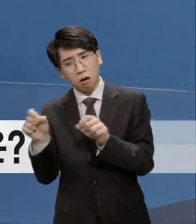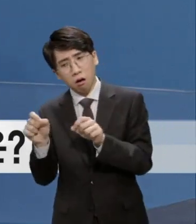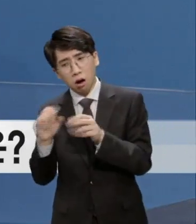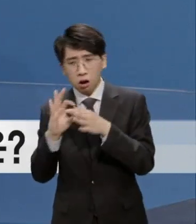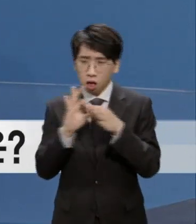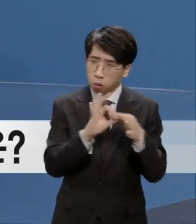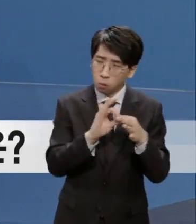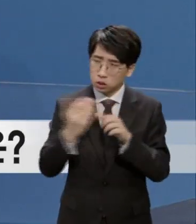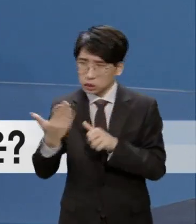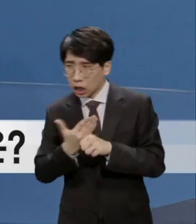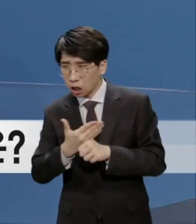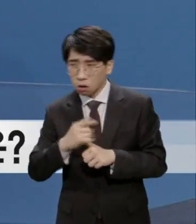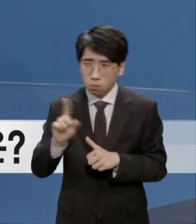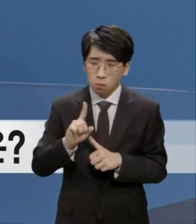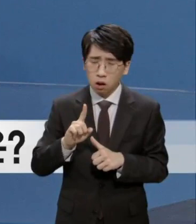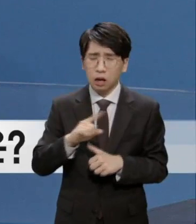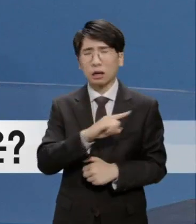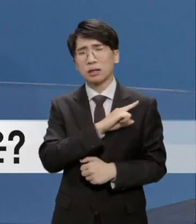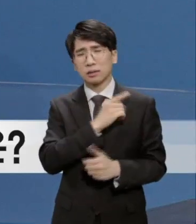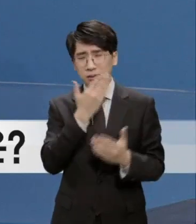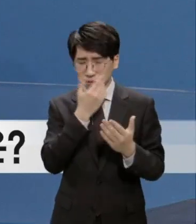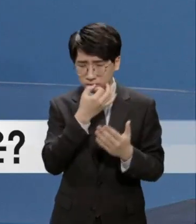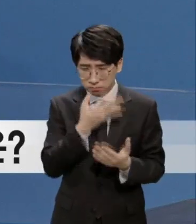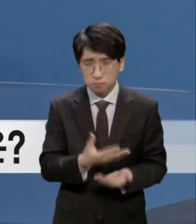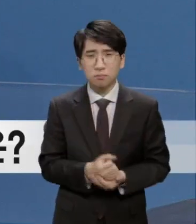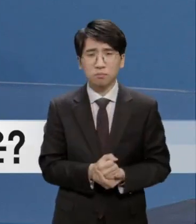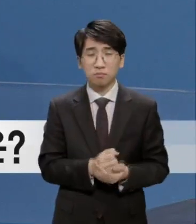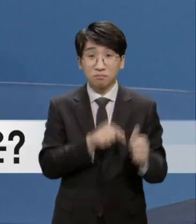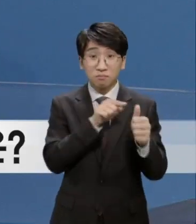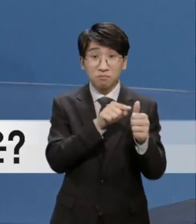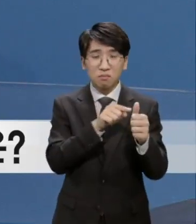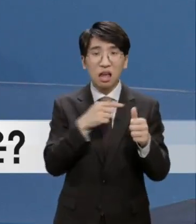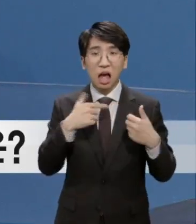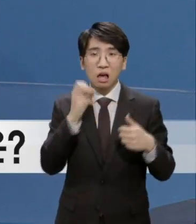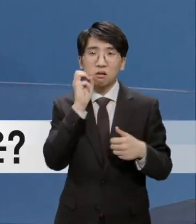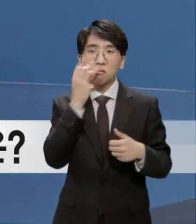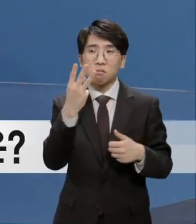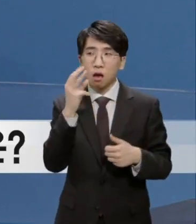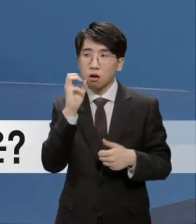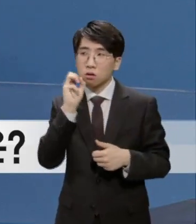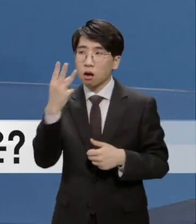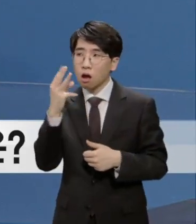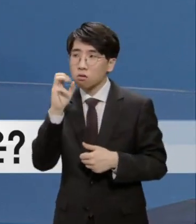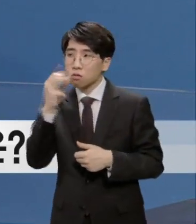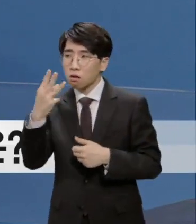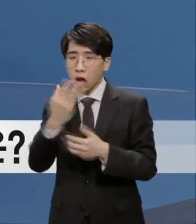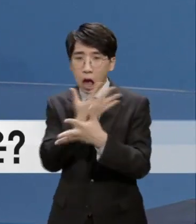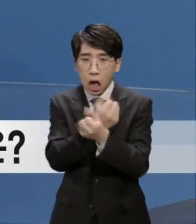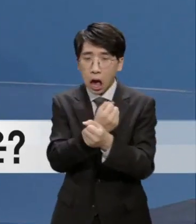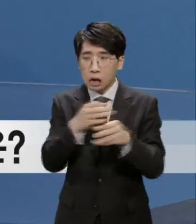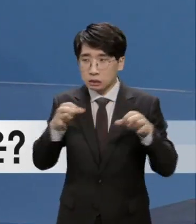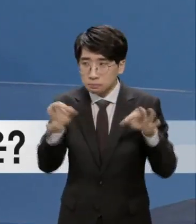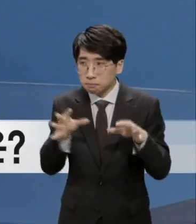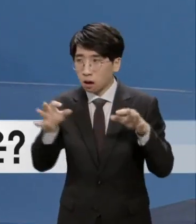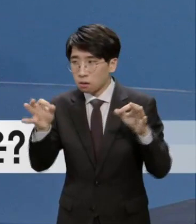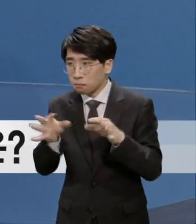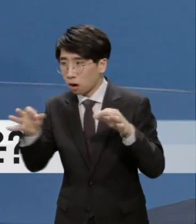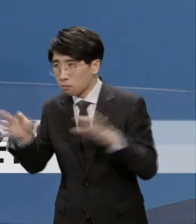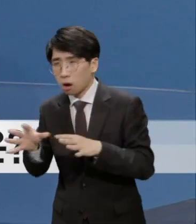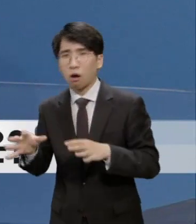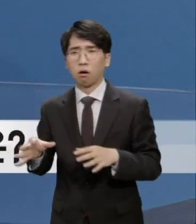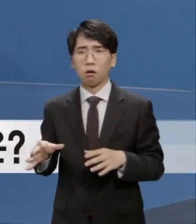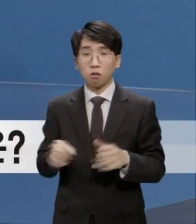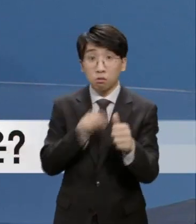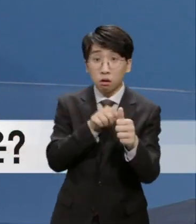쉬운데 사실은 매번 그러니까 1년에 4차례 근로계약서를 네. 쓰면 그때마다 이게 잘릴지 말지 걱정하신다고 보면 되거든요. 이번